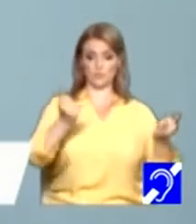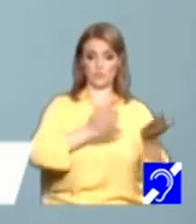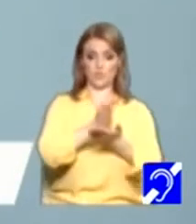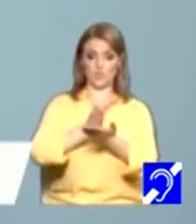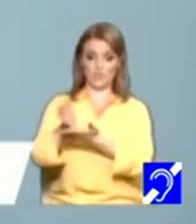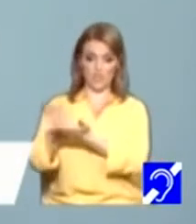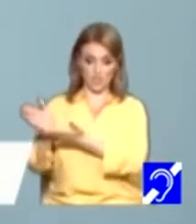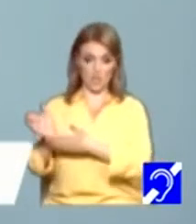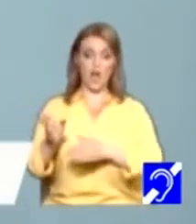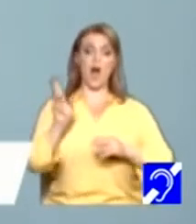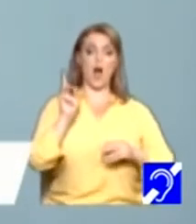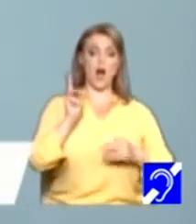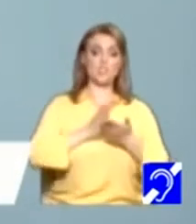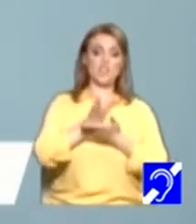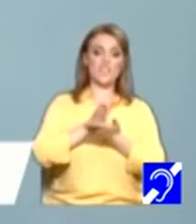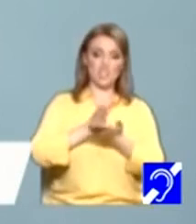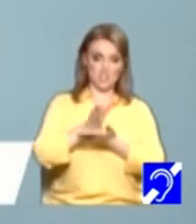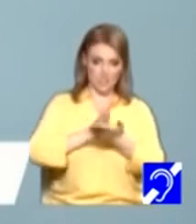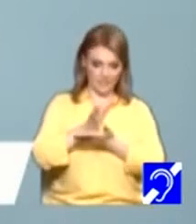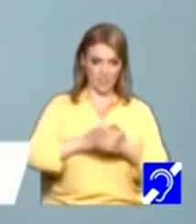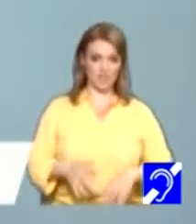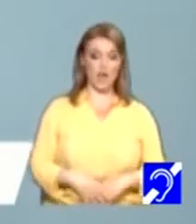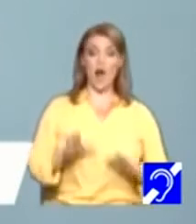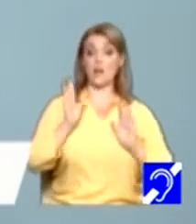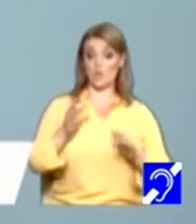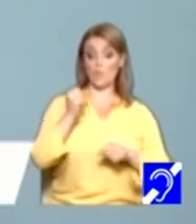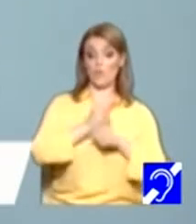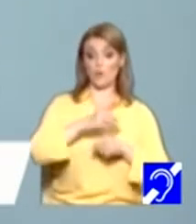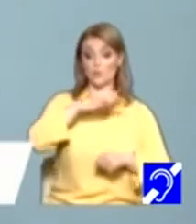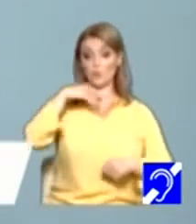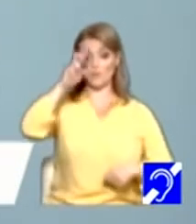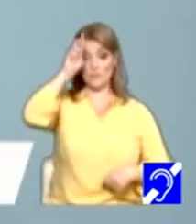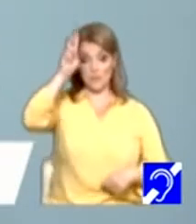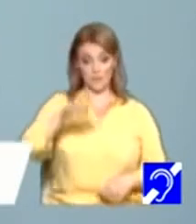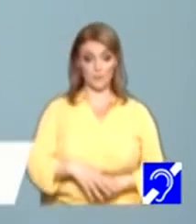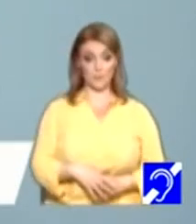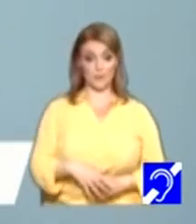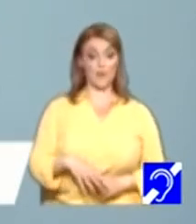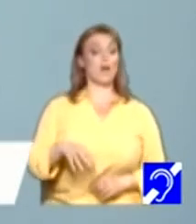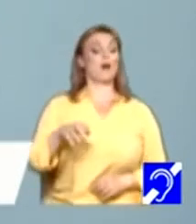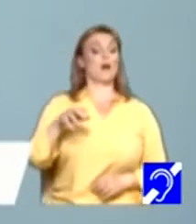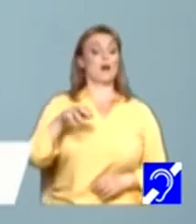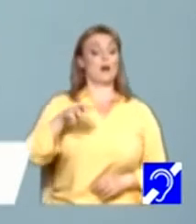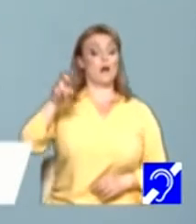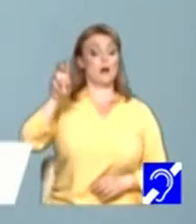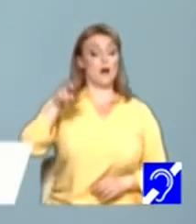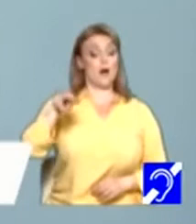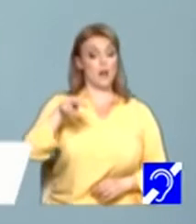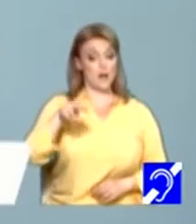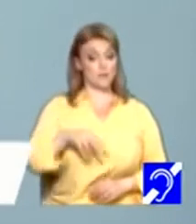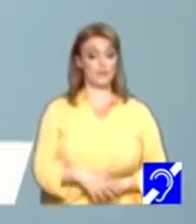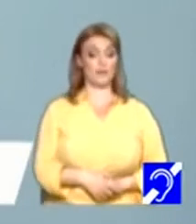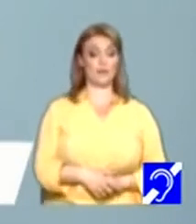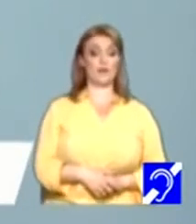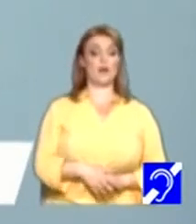majoritatea statelor care acum sunt în top de dezvoltare economică. Estonia, țările baltice, alte țări care